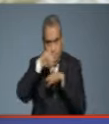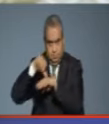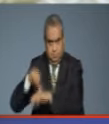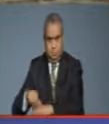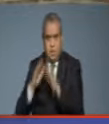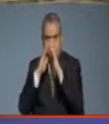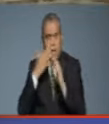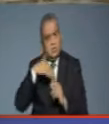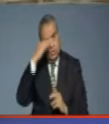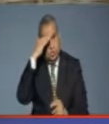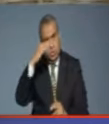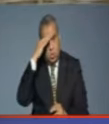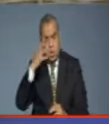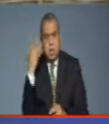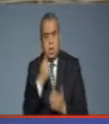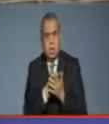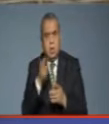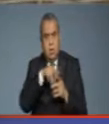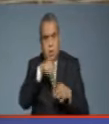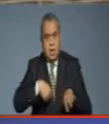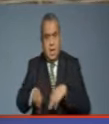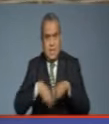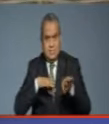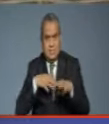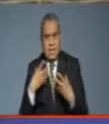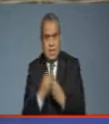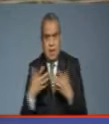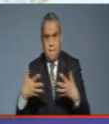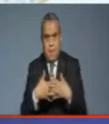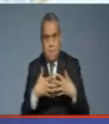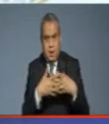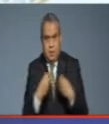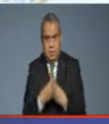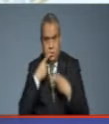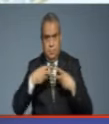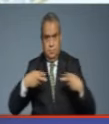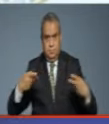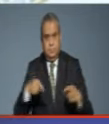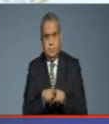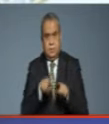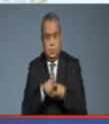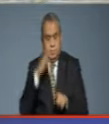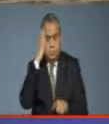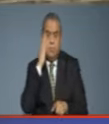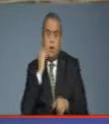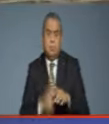وايضا على ارادته السياسيه في تطوير العلاقات بين البلدين في المجالات المخ مختلفه